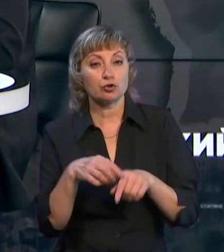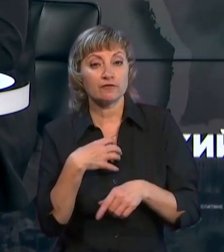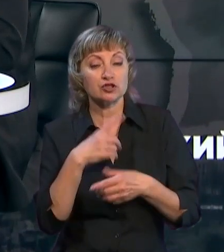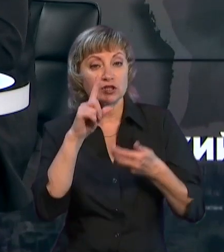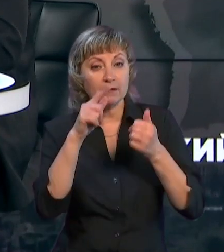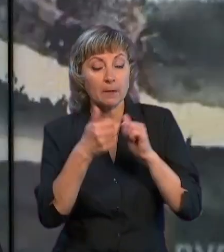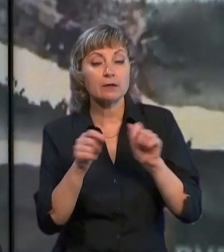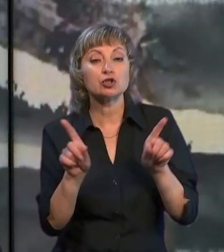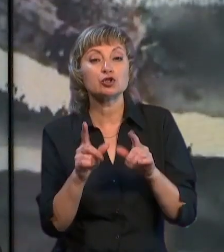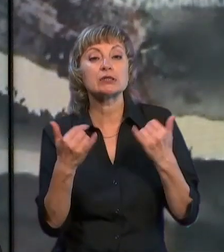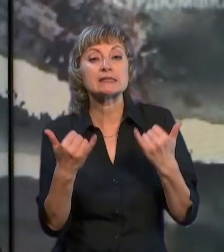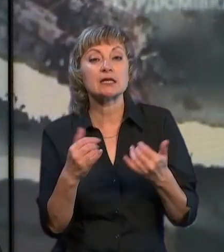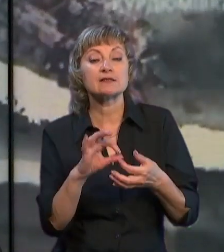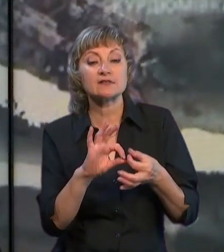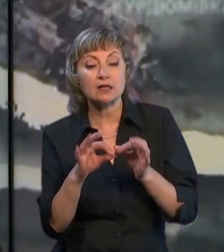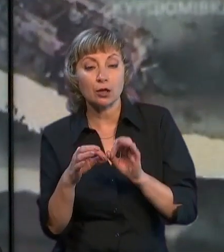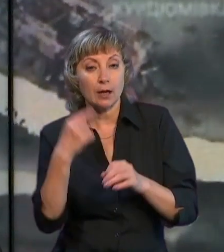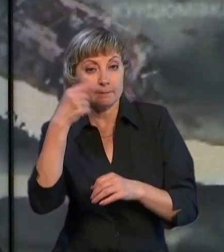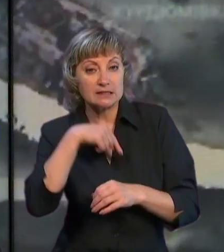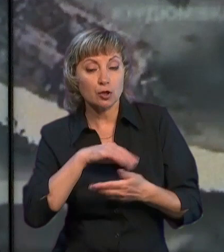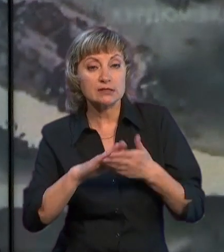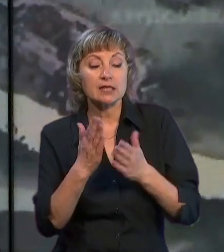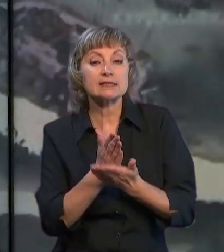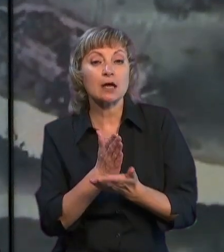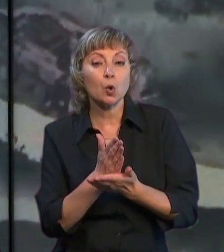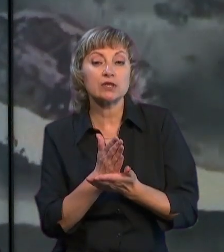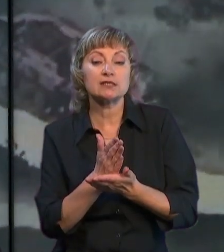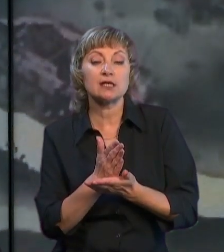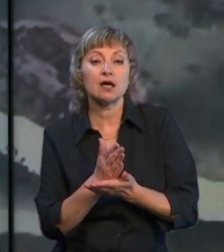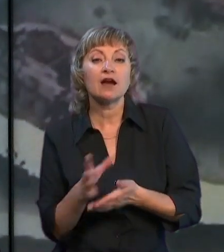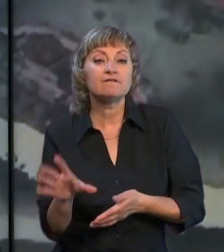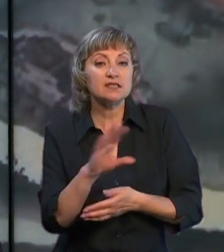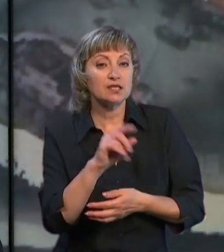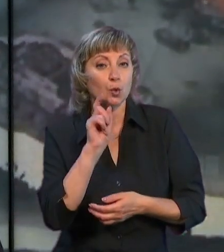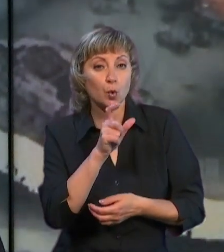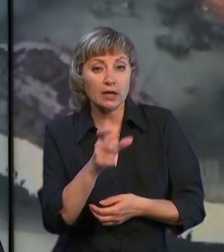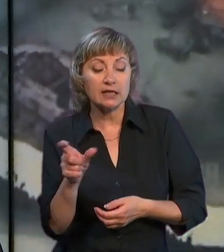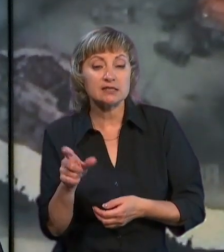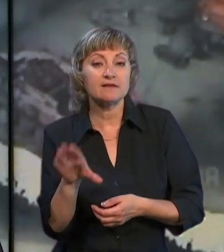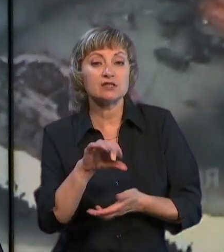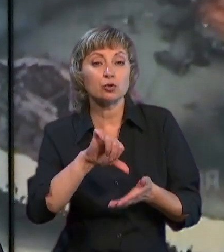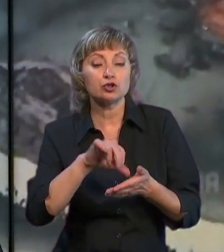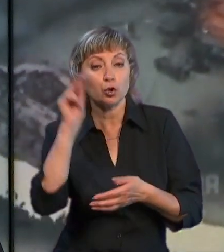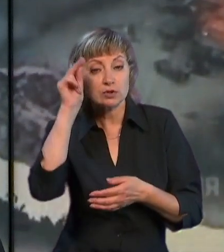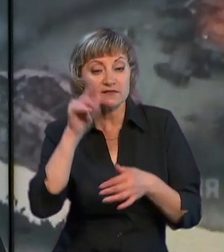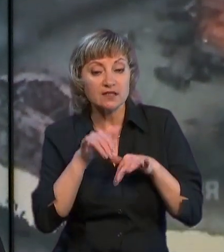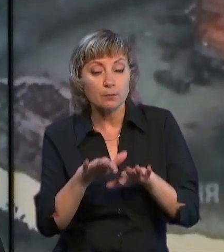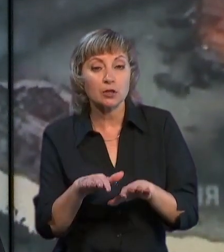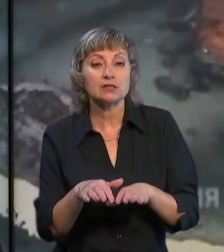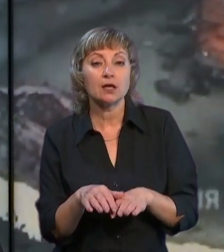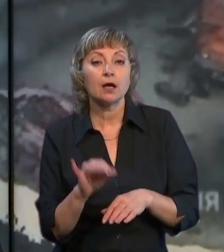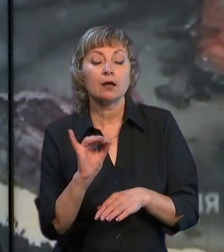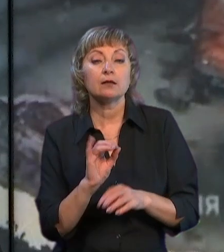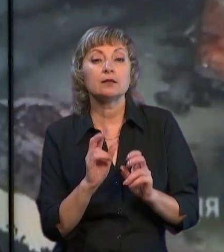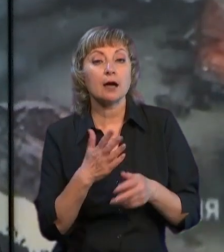пам'ятати, що зараз у складному психологічному стані знаходяться всі українці і всі учасники освітнього процесу. І,